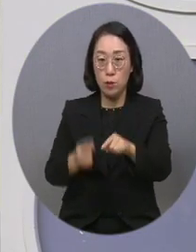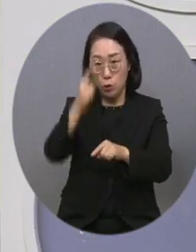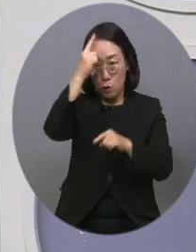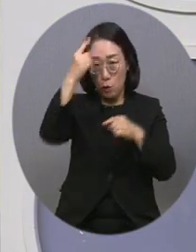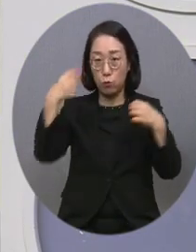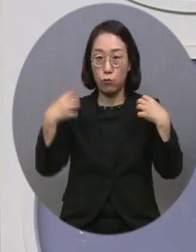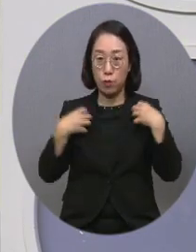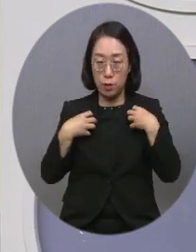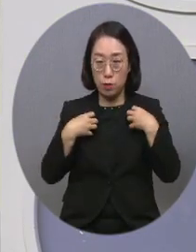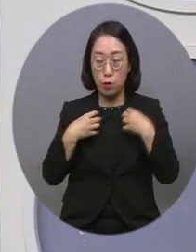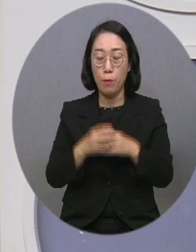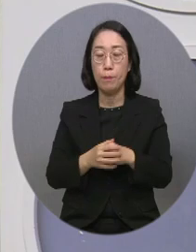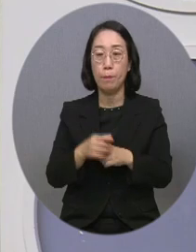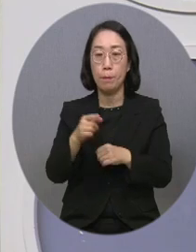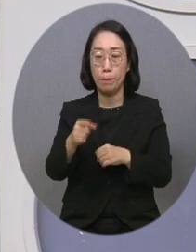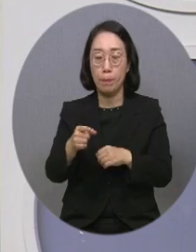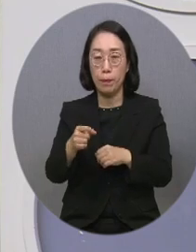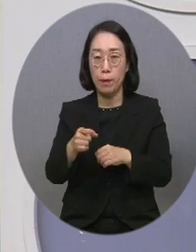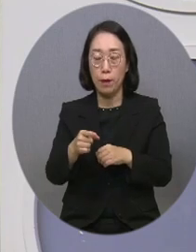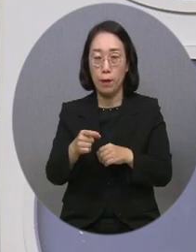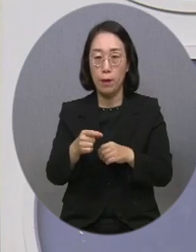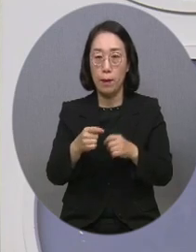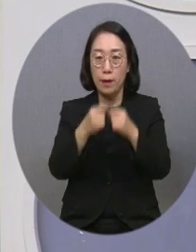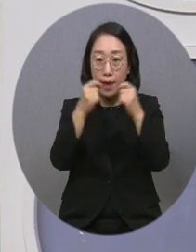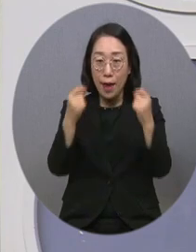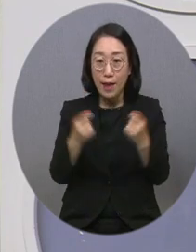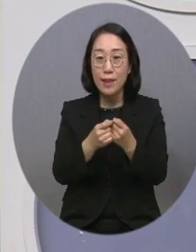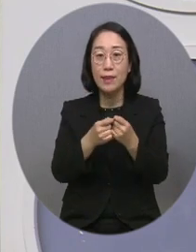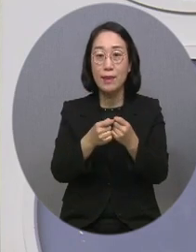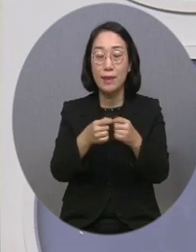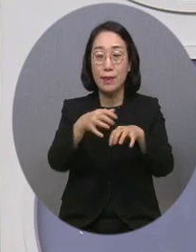일을 민간으로 이렇게 이양을 했으면 좋겠다. 그래서